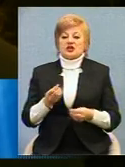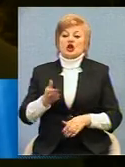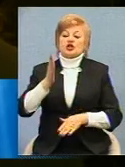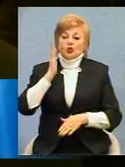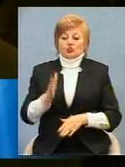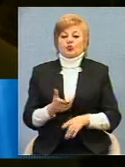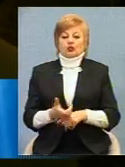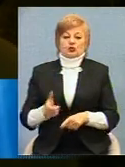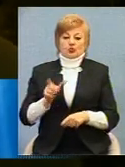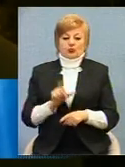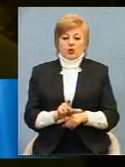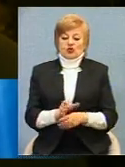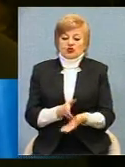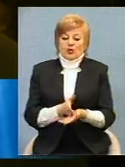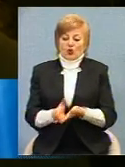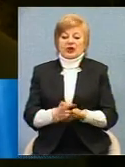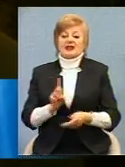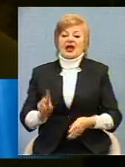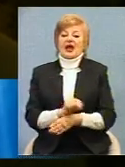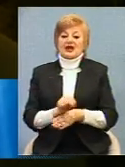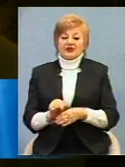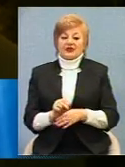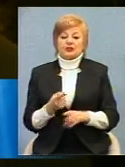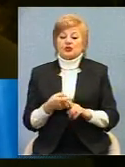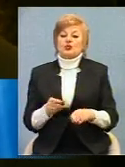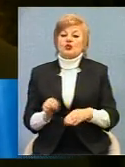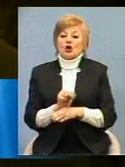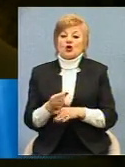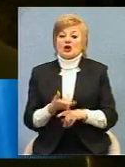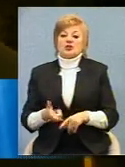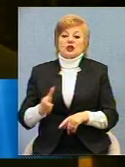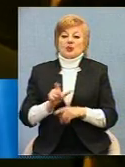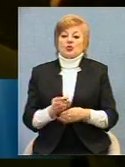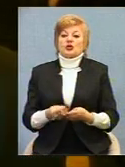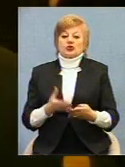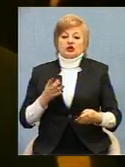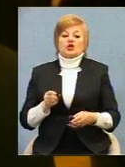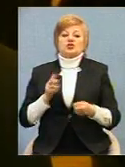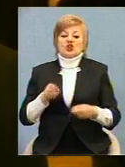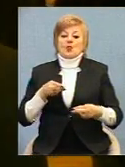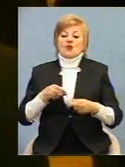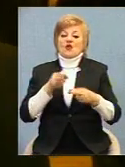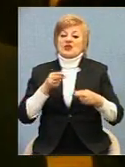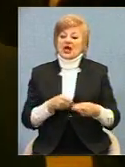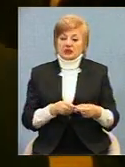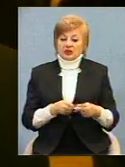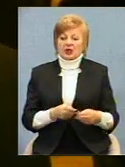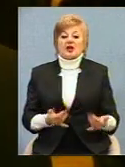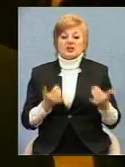більше орієнтовані на лікування, бо лікування набагато дорожче, ніж є профілактика. Зараз